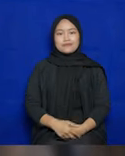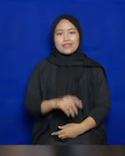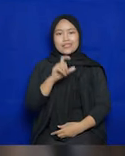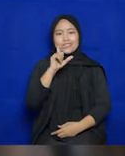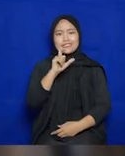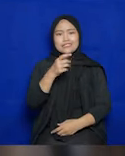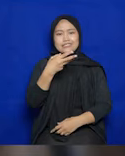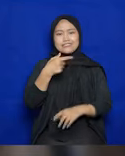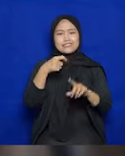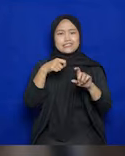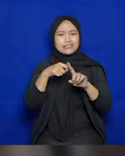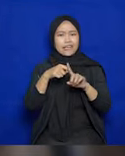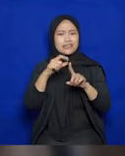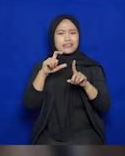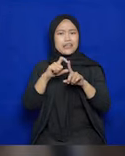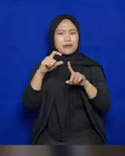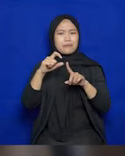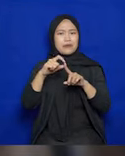Cek DPT online.